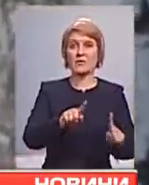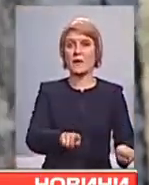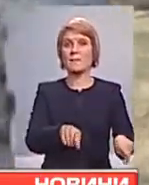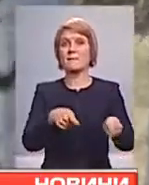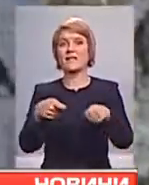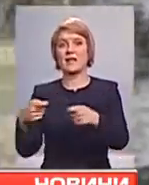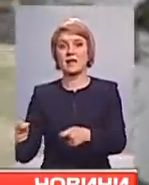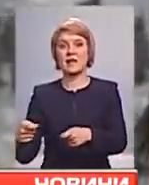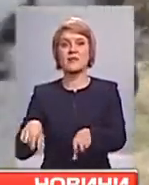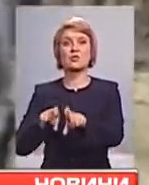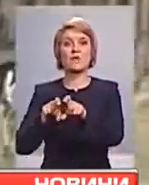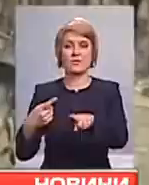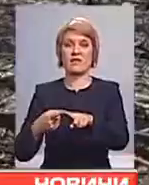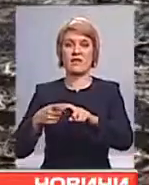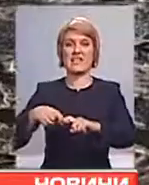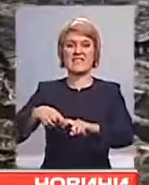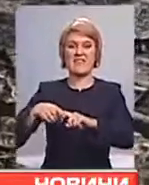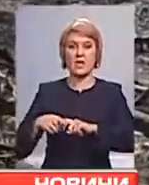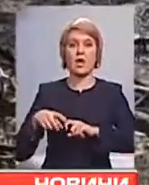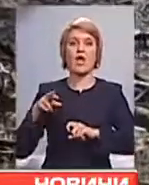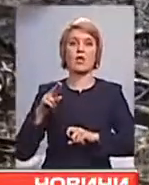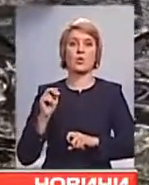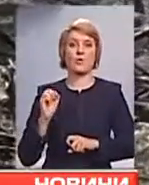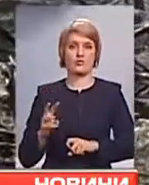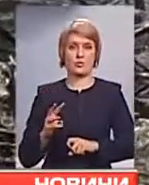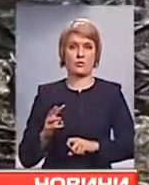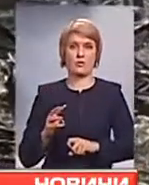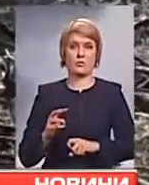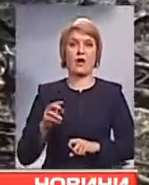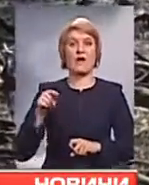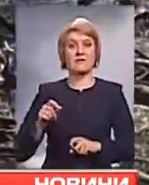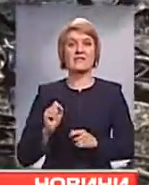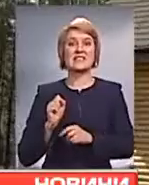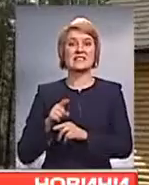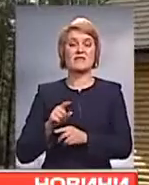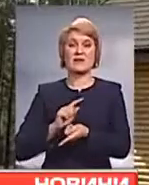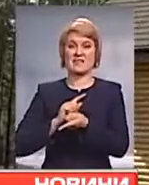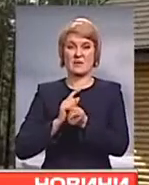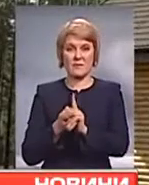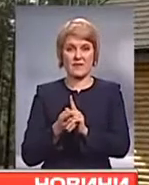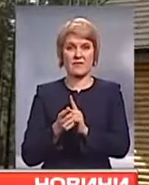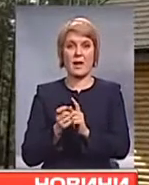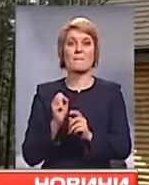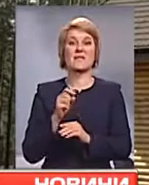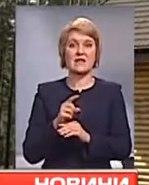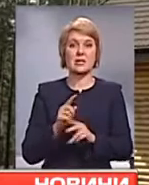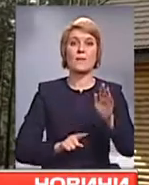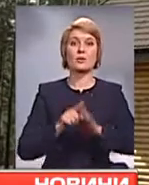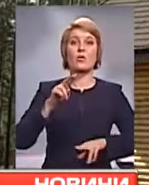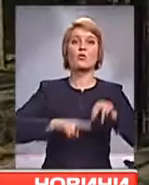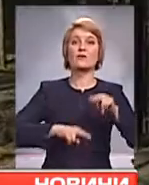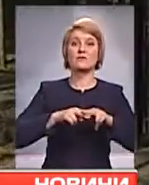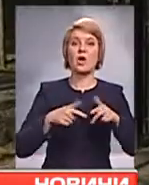пов'язують з Януковичем. 2009 року новий власник, змінивши цільове призначення ділянок, розпочав там будівництво